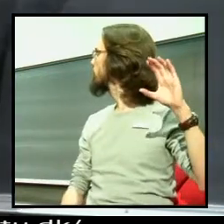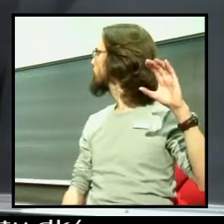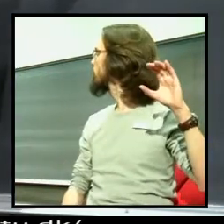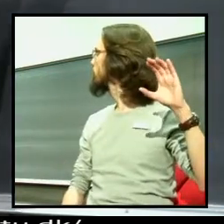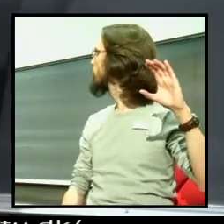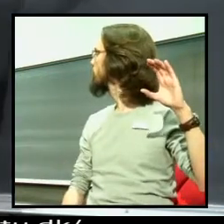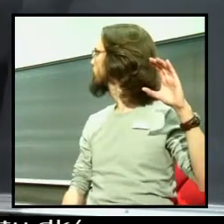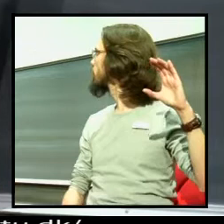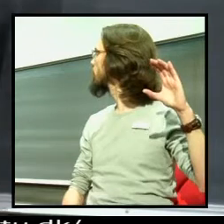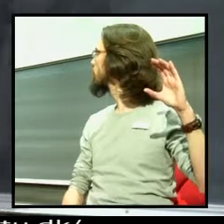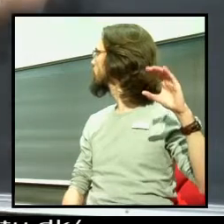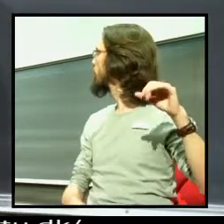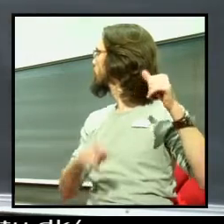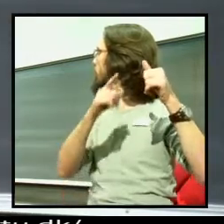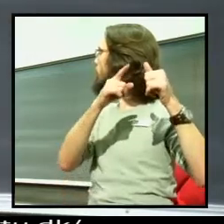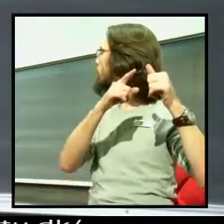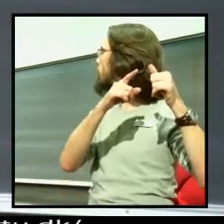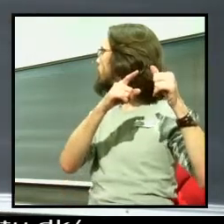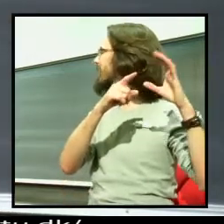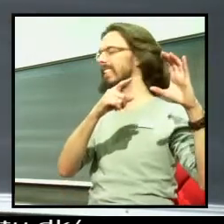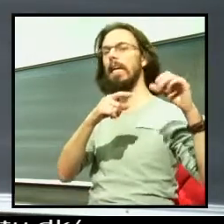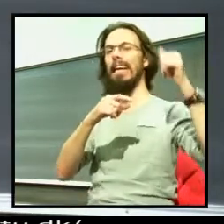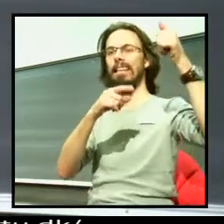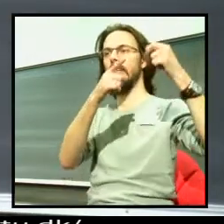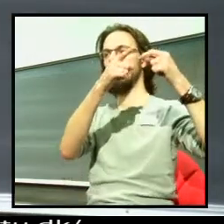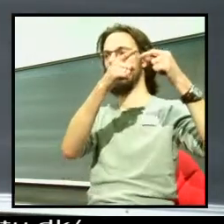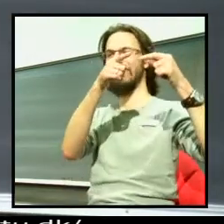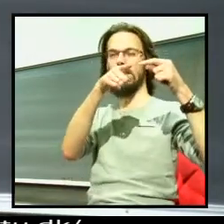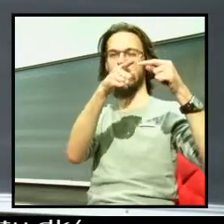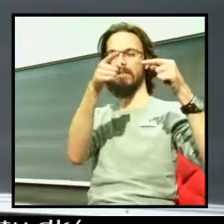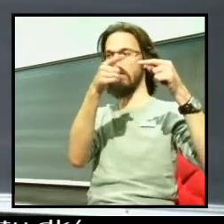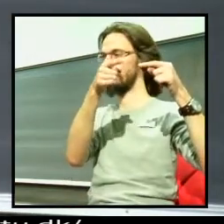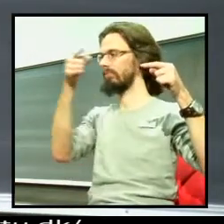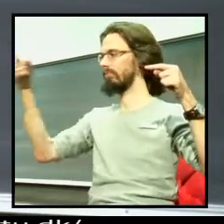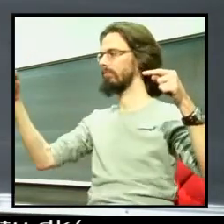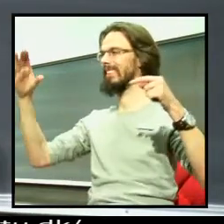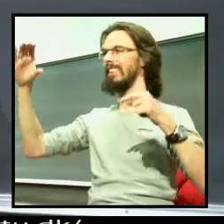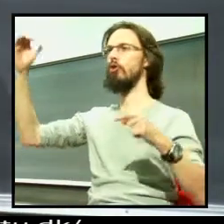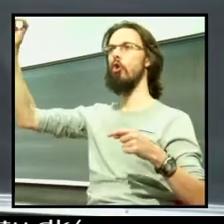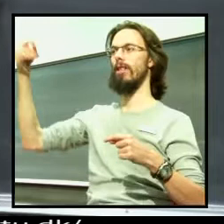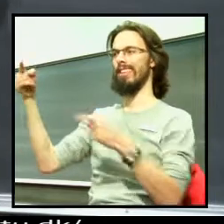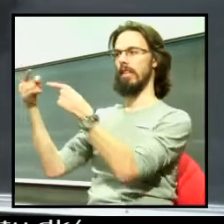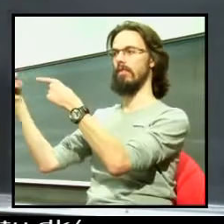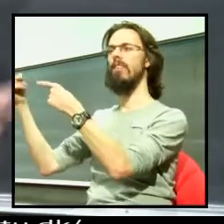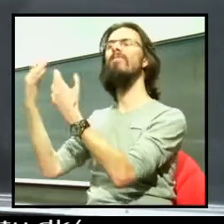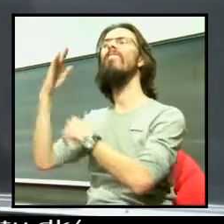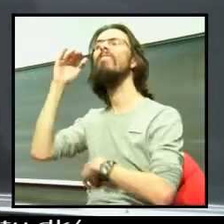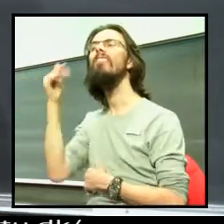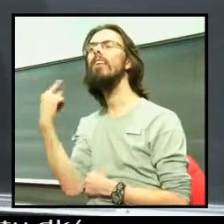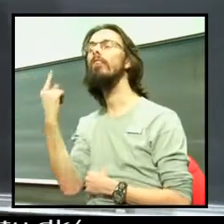C0 på det her interval, så ved vi jo, ja, hvad ved vi? Vi ved, at det her er